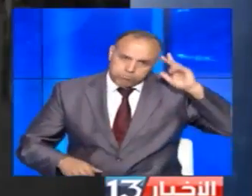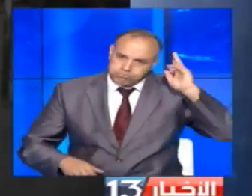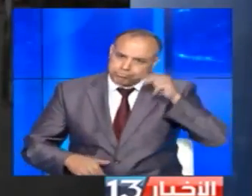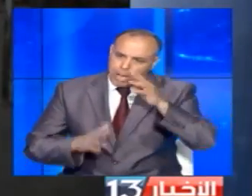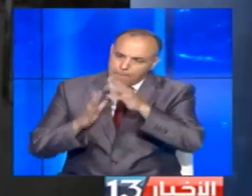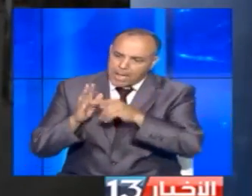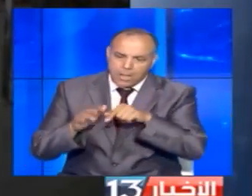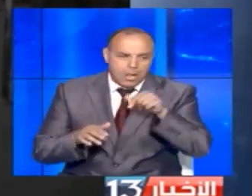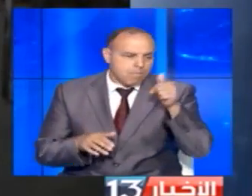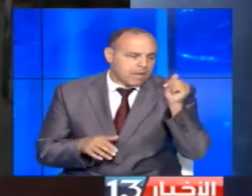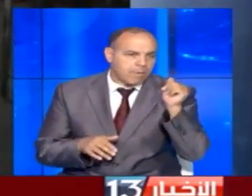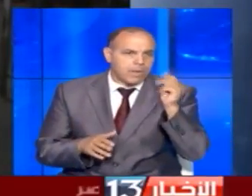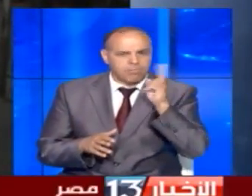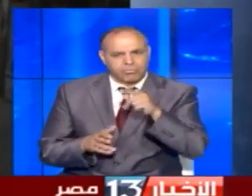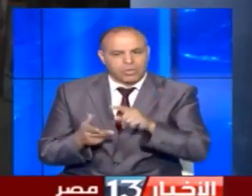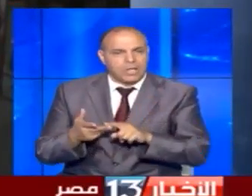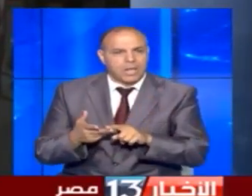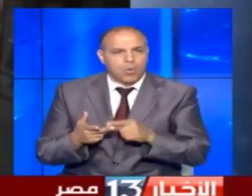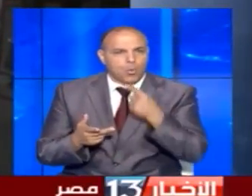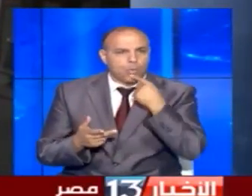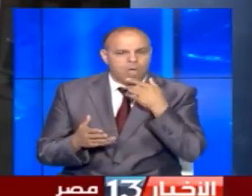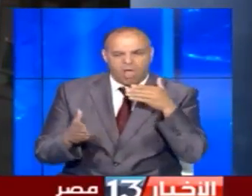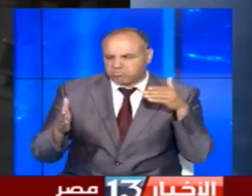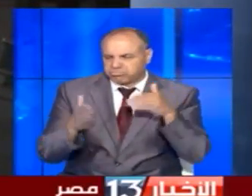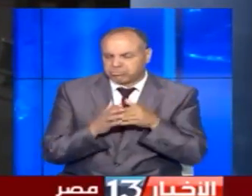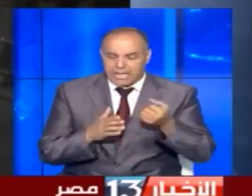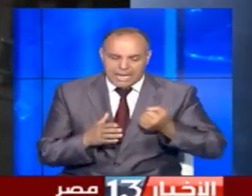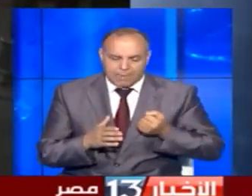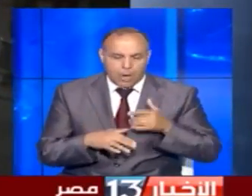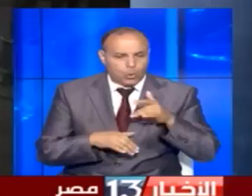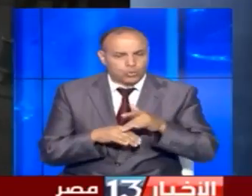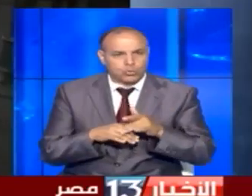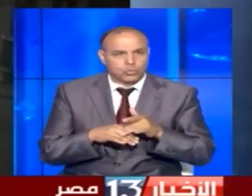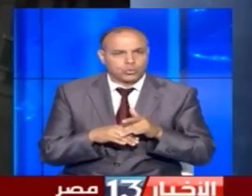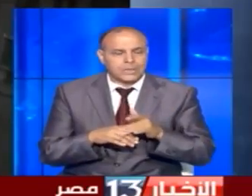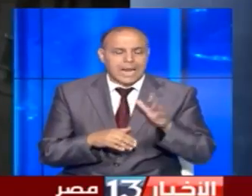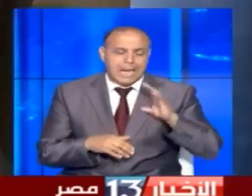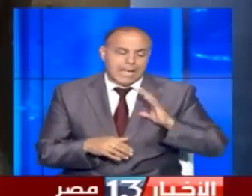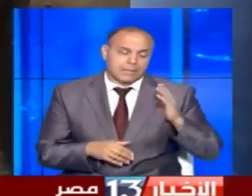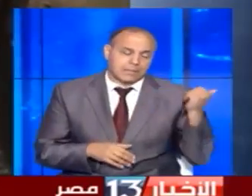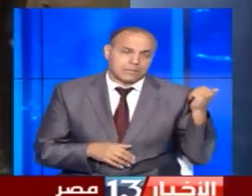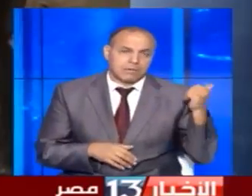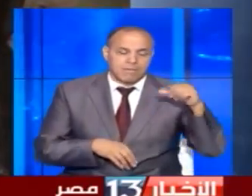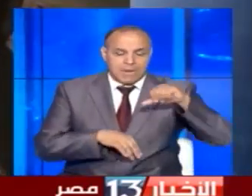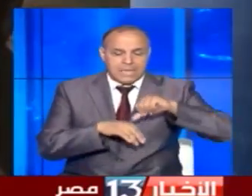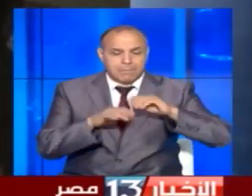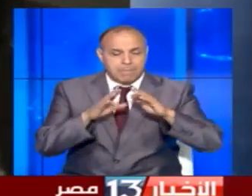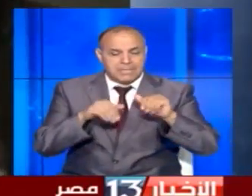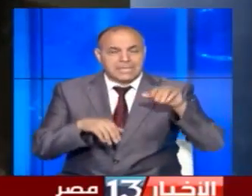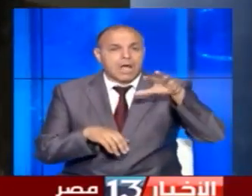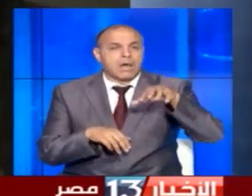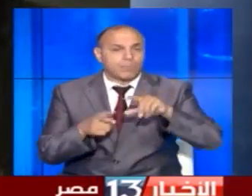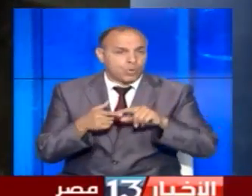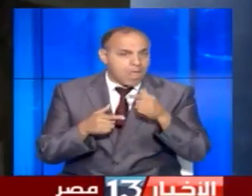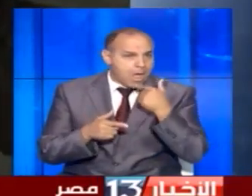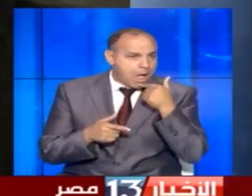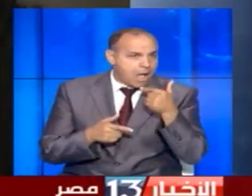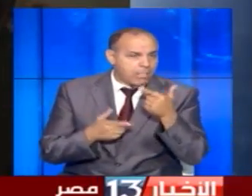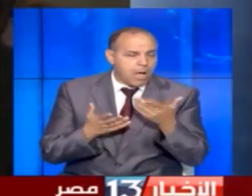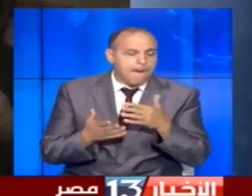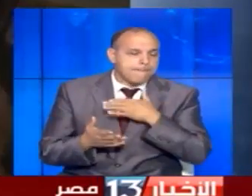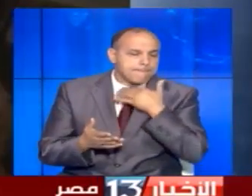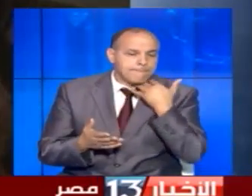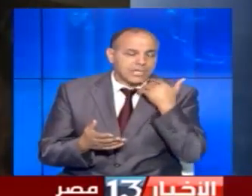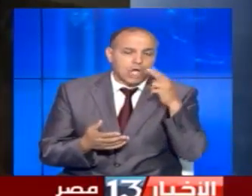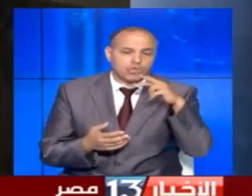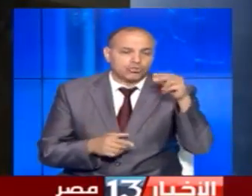بيان أصدره أمس، أدان الاعتداء الإرهابي الذي وقع يوم الأحد الماضي في العاصمة المصرية القاهرة وأسفر عن